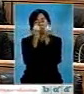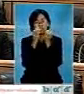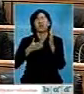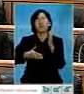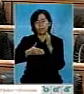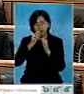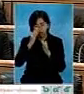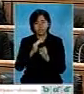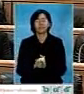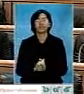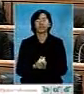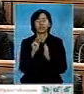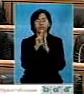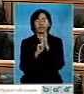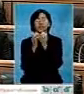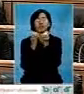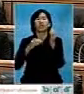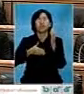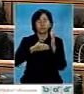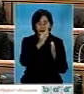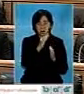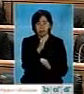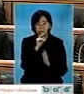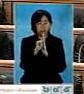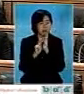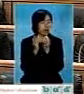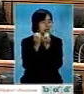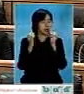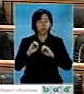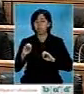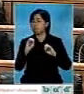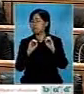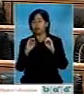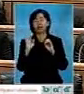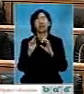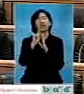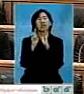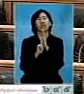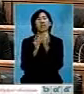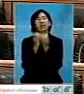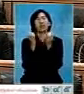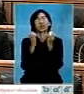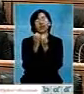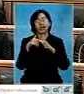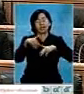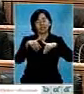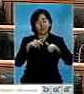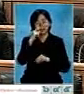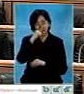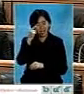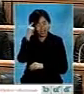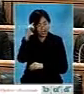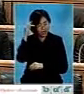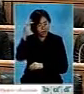ะดีกว่าที่จะไม่มีรัฐธรรมนูญใช้พี่น้องประชาชนคนใดทั้งประเทศมีความหวังอยาก